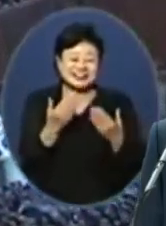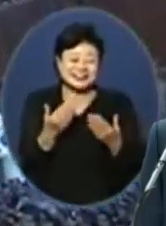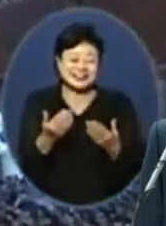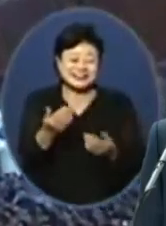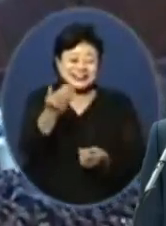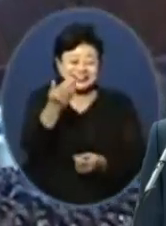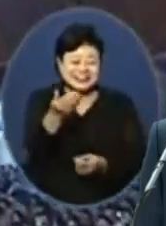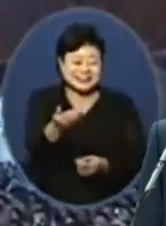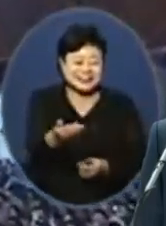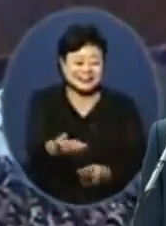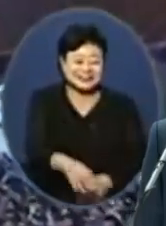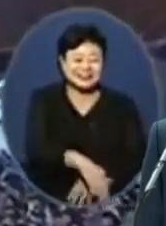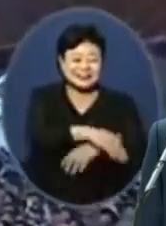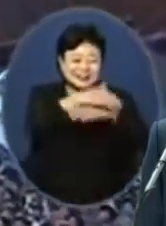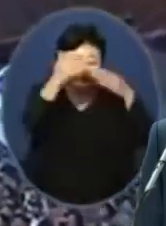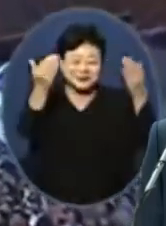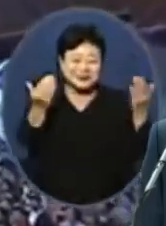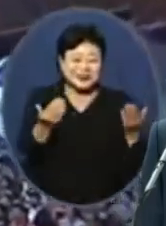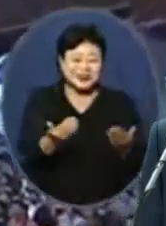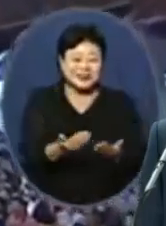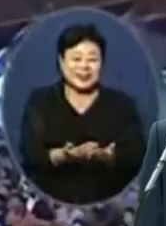같이